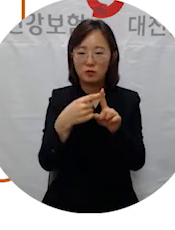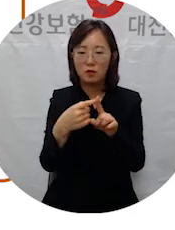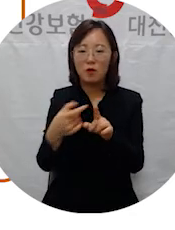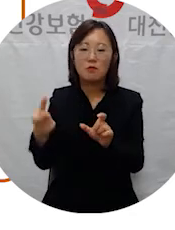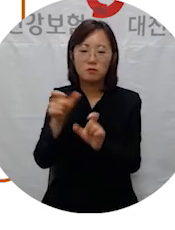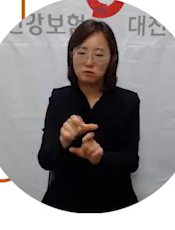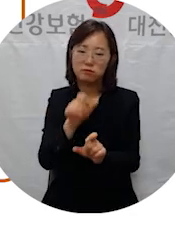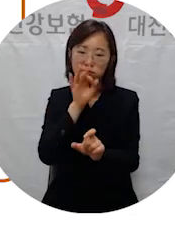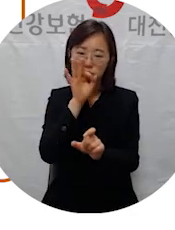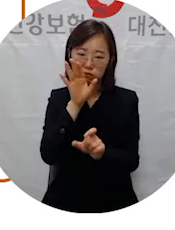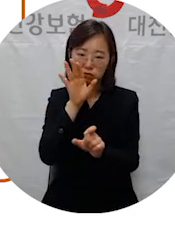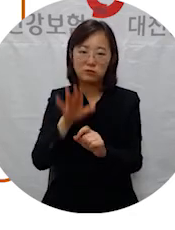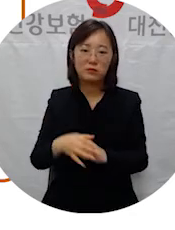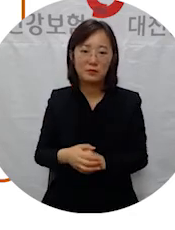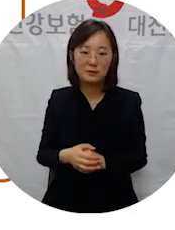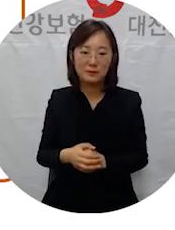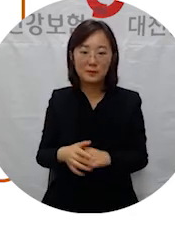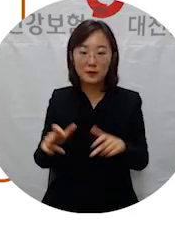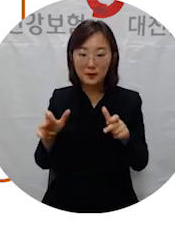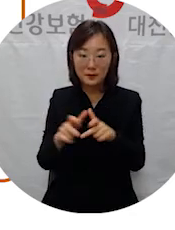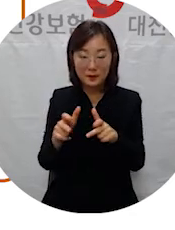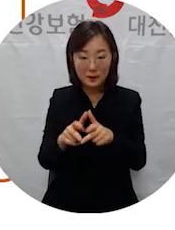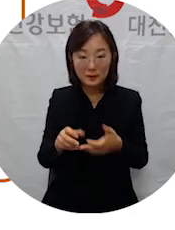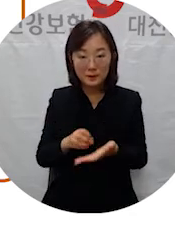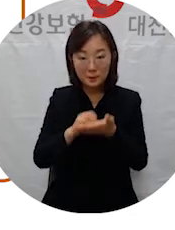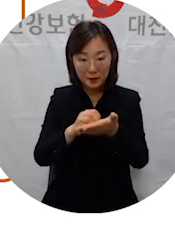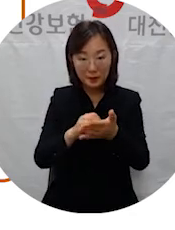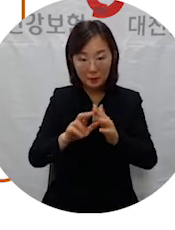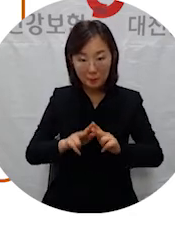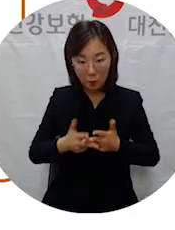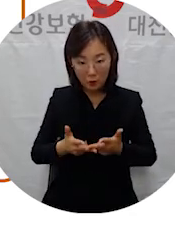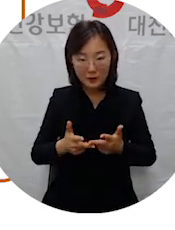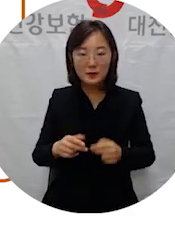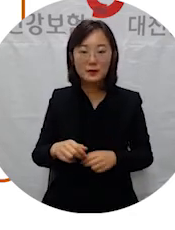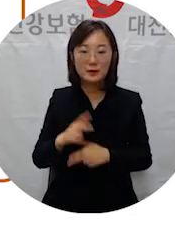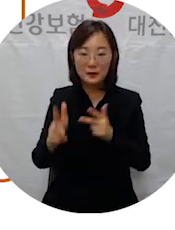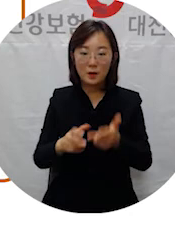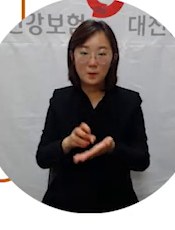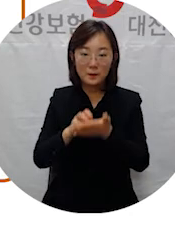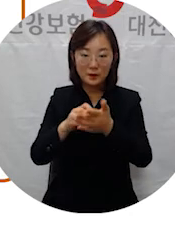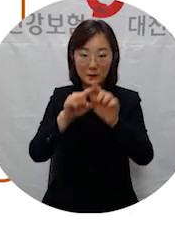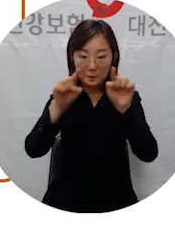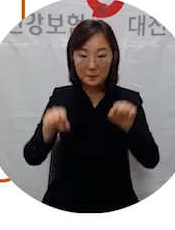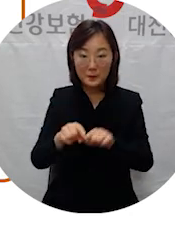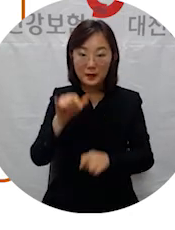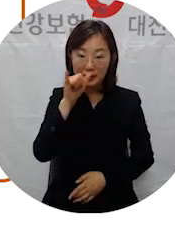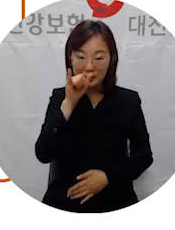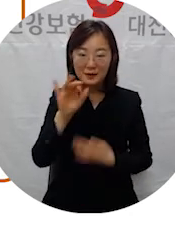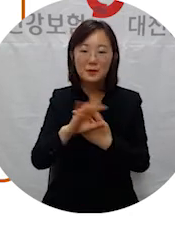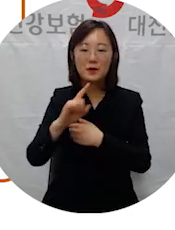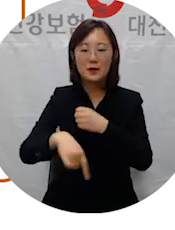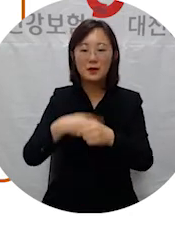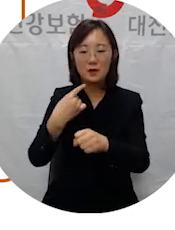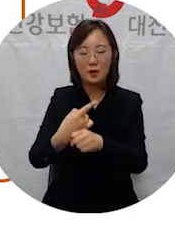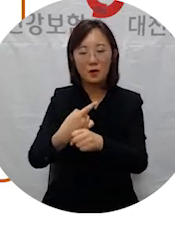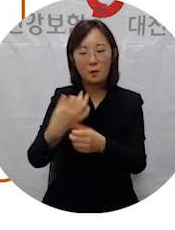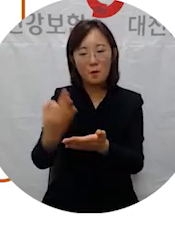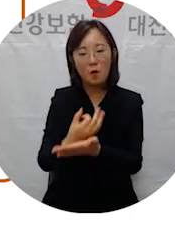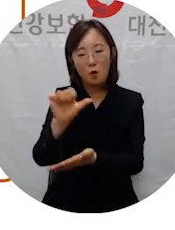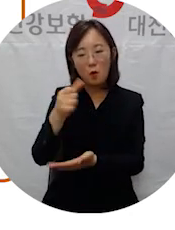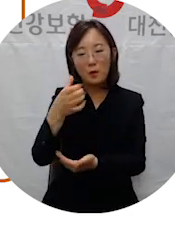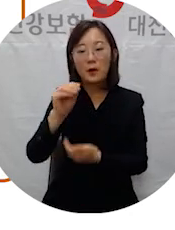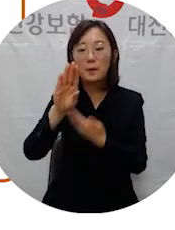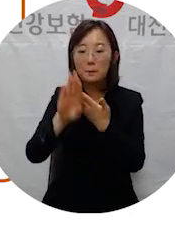있으면 피부양자 등재가 불가하나 장애인 등록이 된 자는 사업자 등록이 있더라도 연소득이 500만